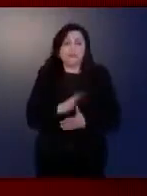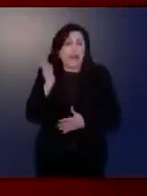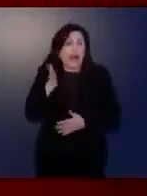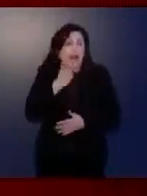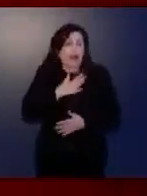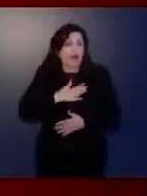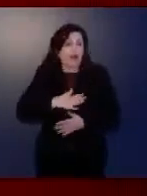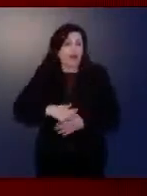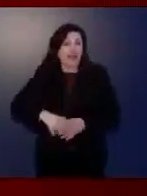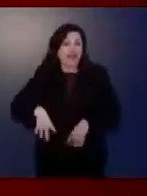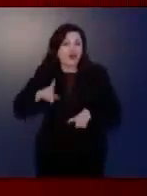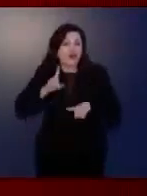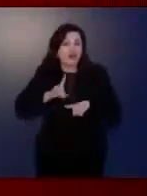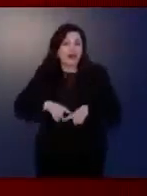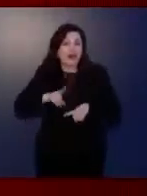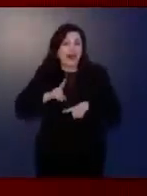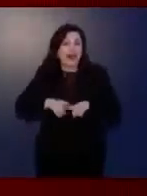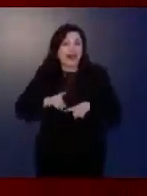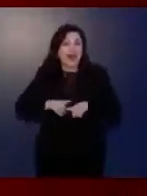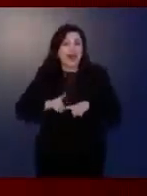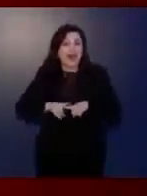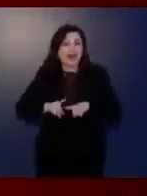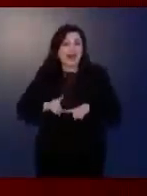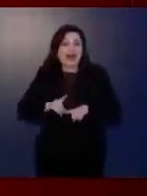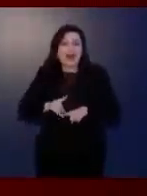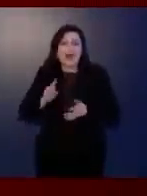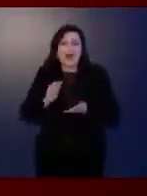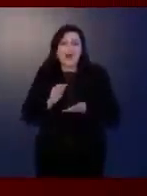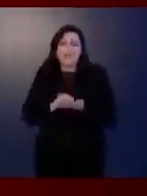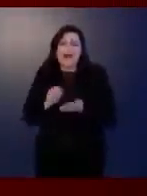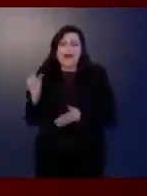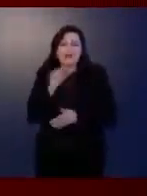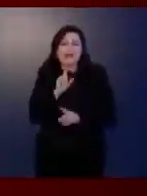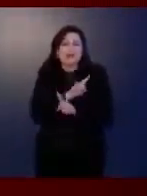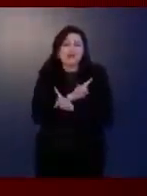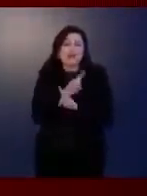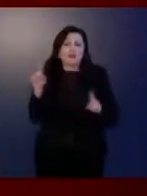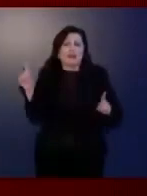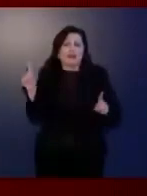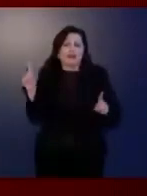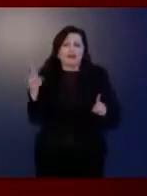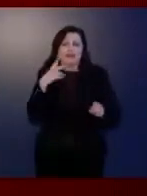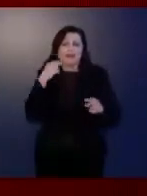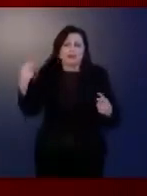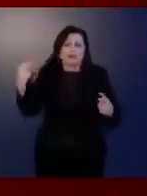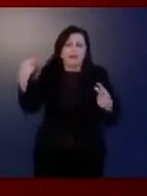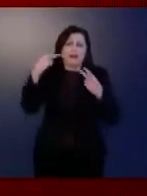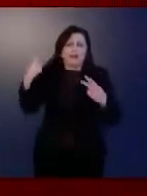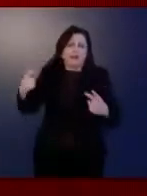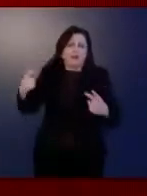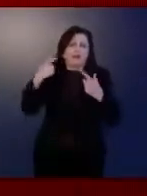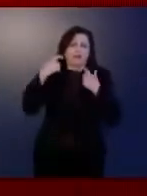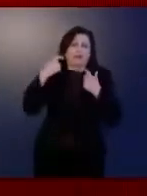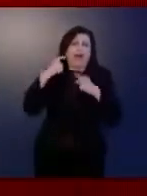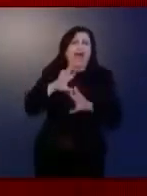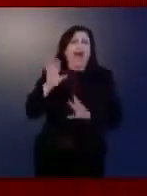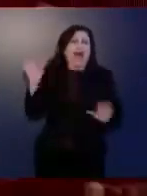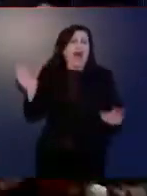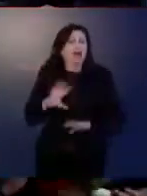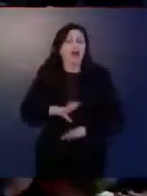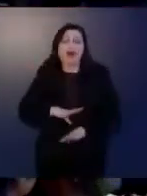μην ξαναβρεθεί ευάλωτη στις ορέξεις των αγορών, αν δεν θέλουμε να ξαναζήσουμε τις